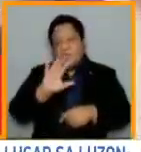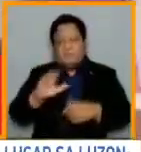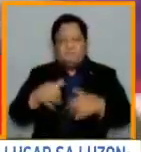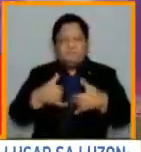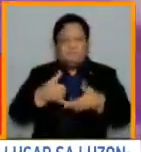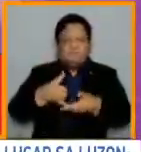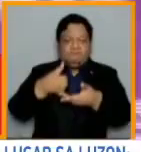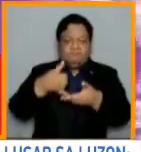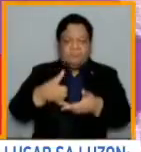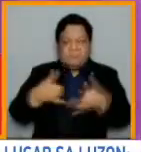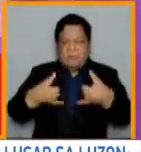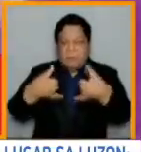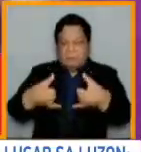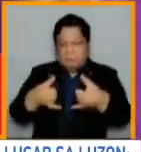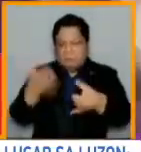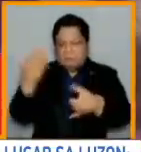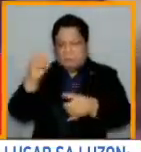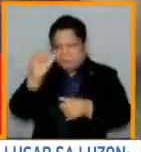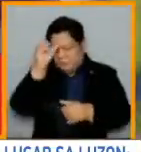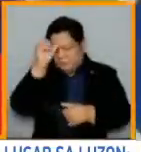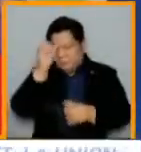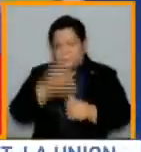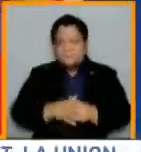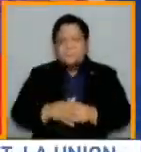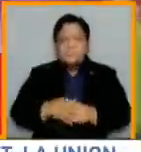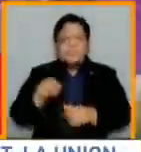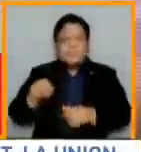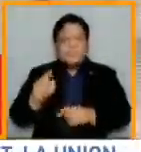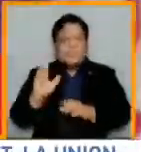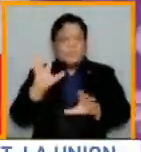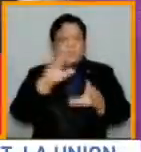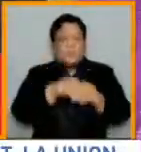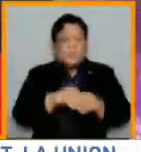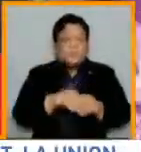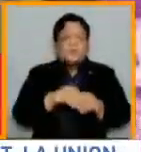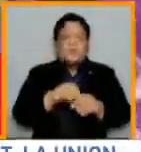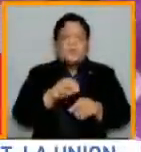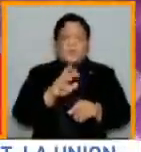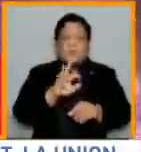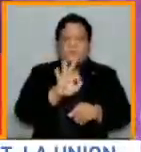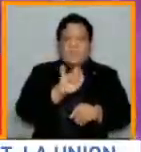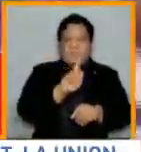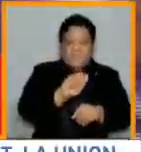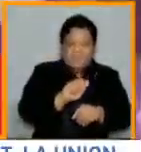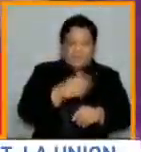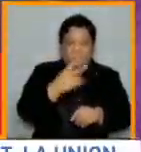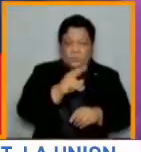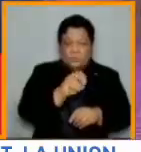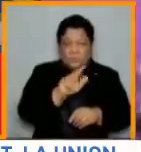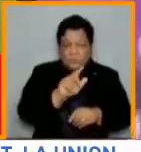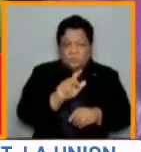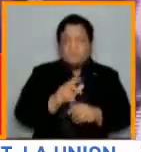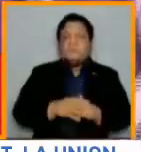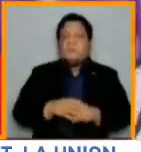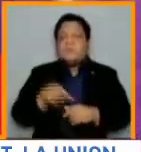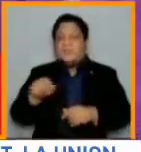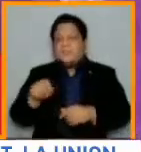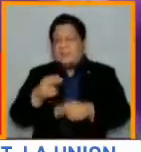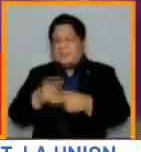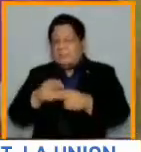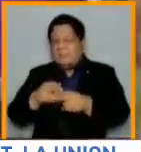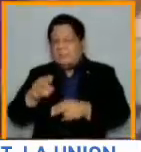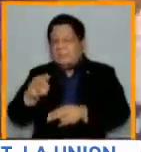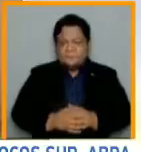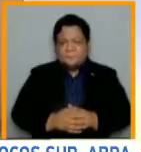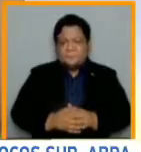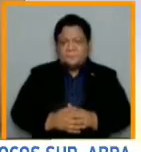Abangan ang Philippine National Women's Football Team, aka Malditas, sa laban kontra sa powerhouse teams ng World Cup sa susunod